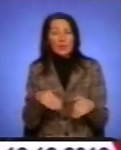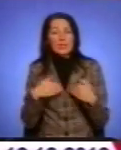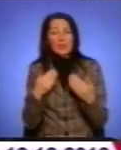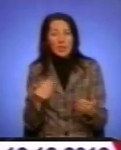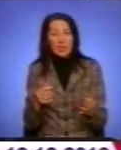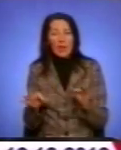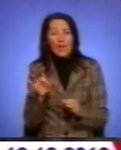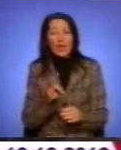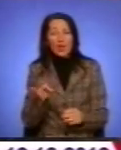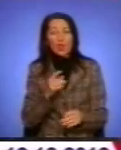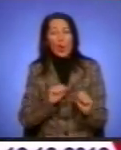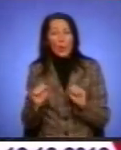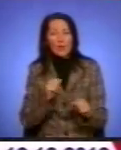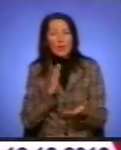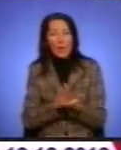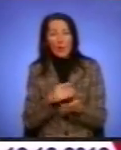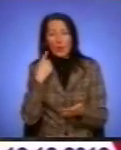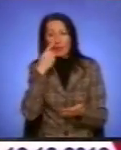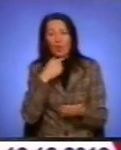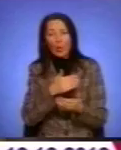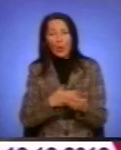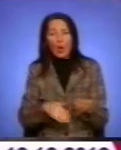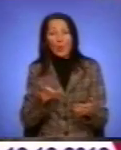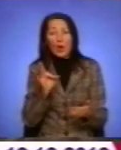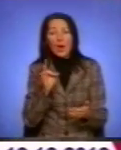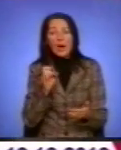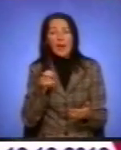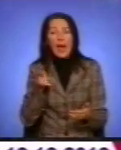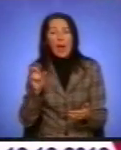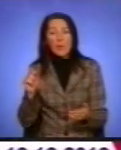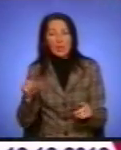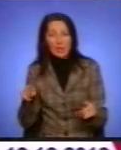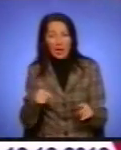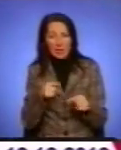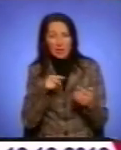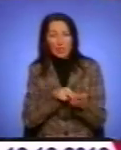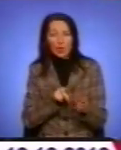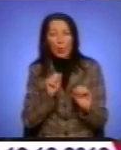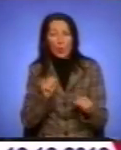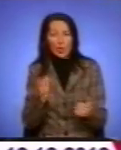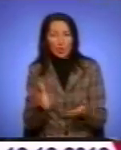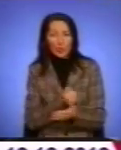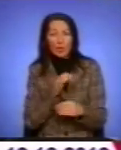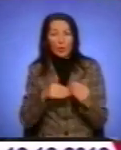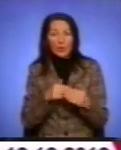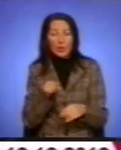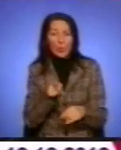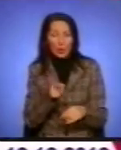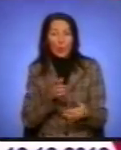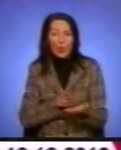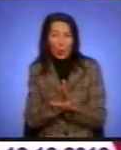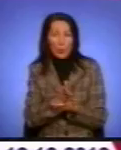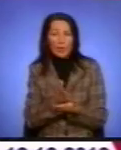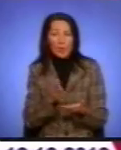районне управління і має індивідуальні програми репутації, що вона може здобути професію по такому-то напрямку, В нас на